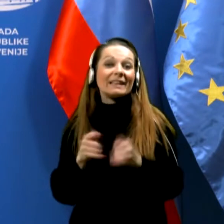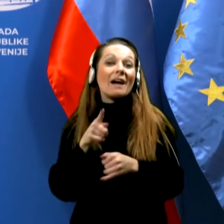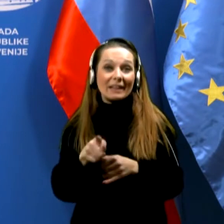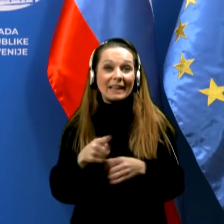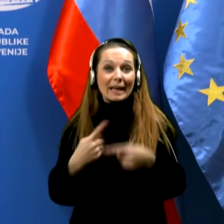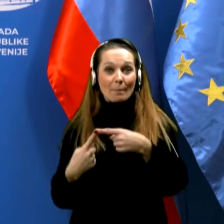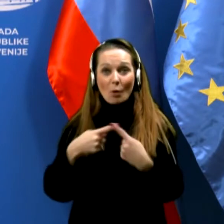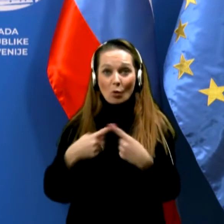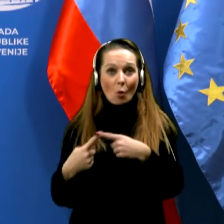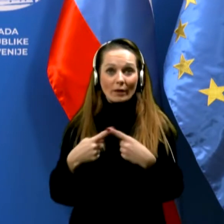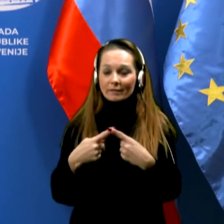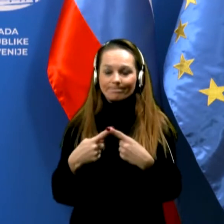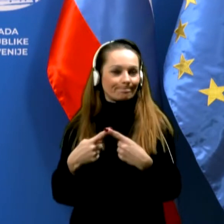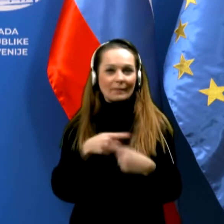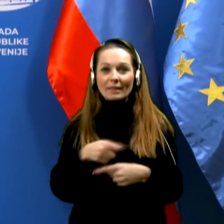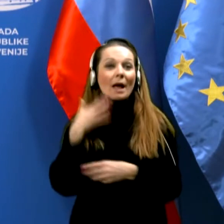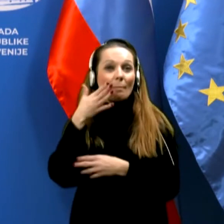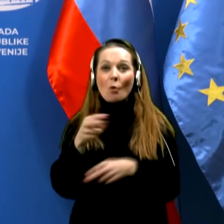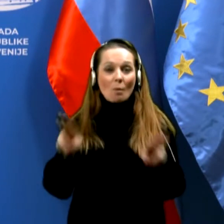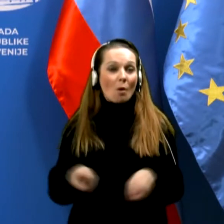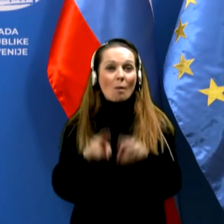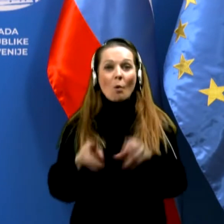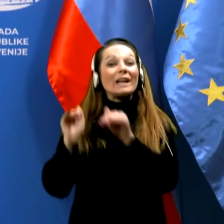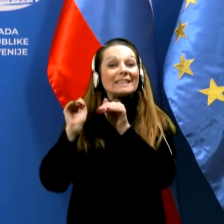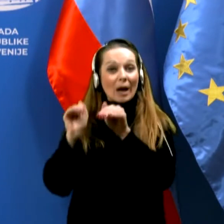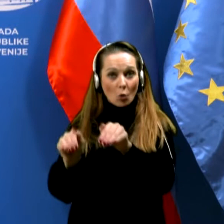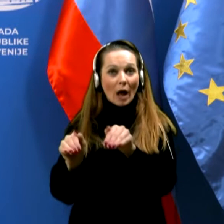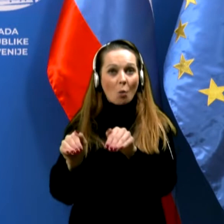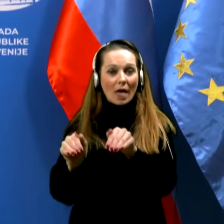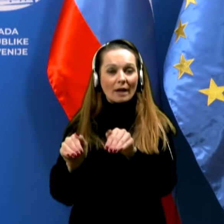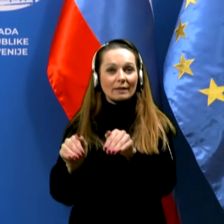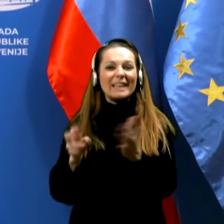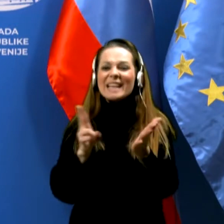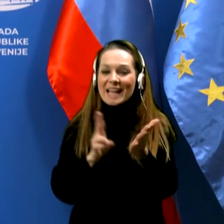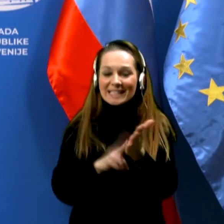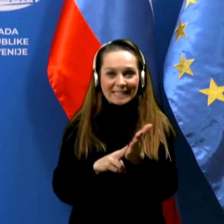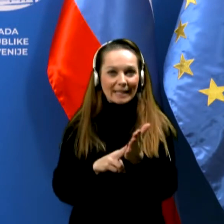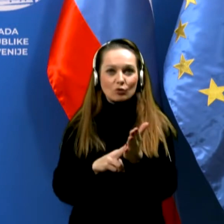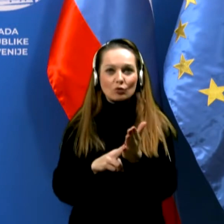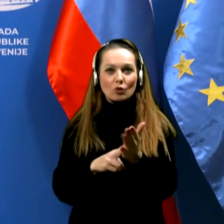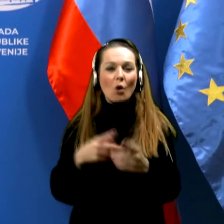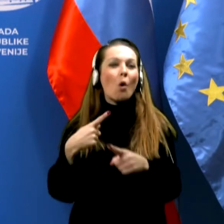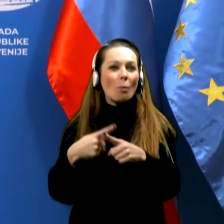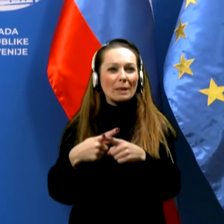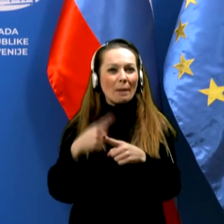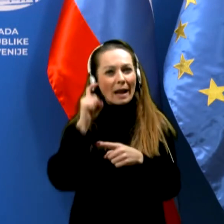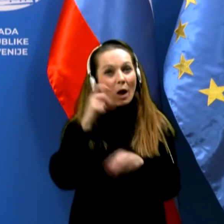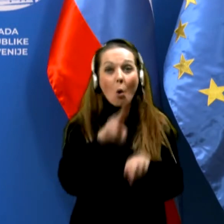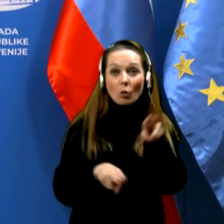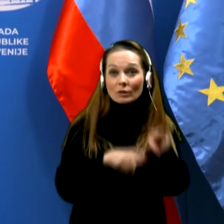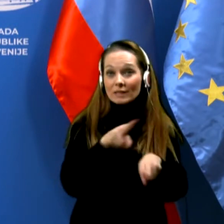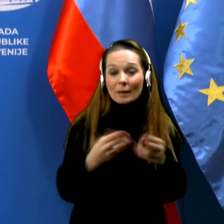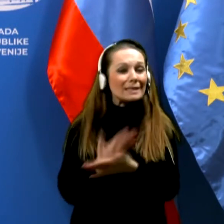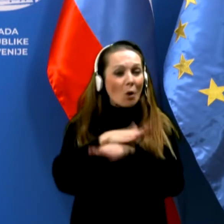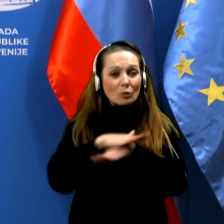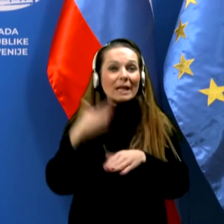takšnih pogojih ne bomo mogli več zagotavljati resnično optimalne oskrbe za